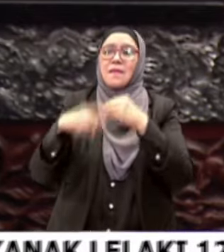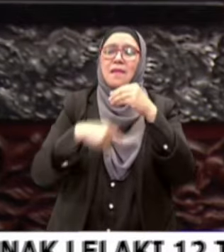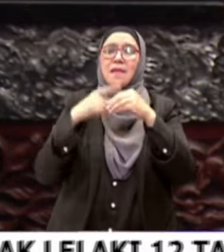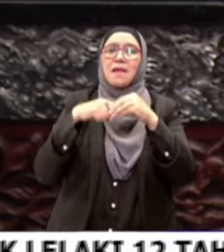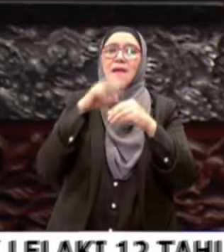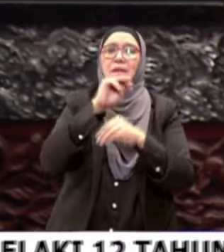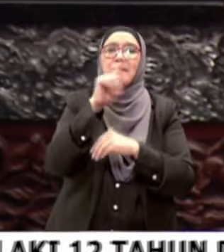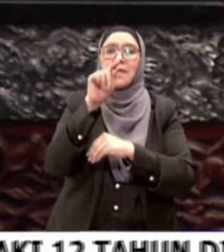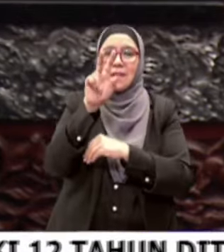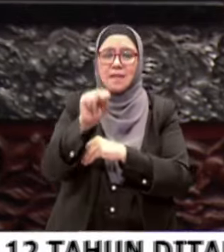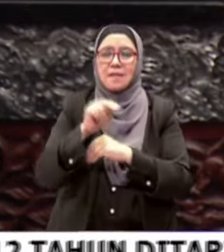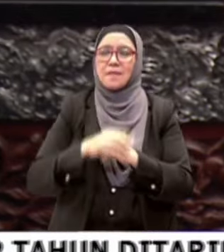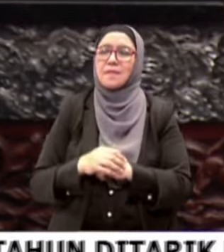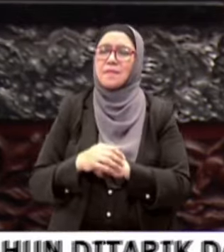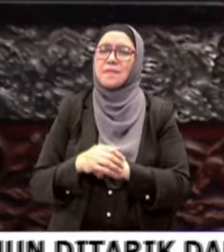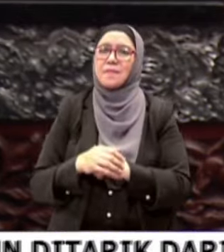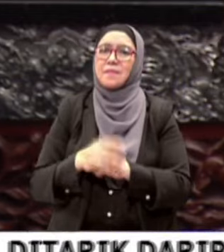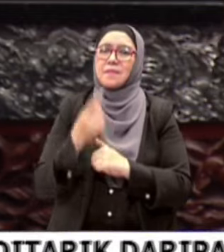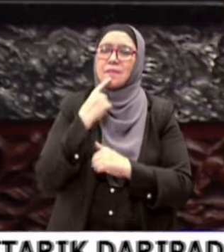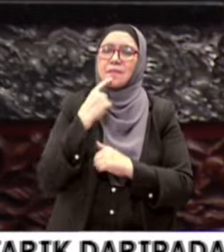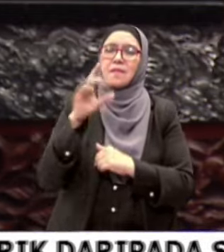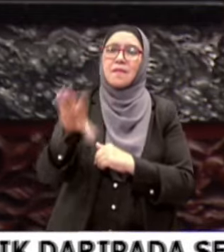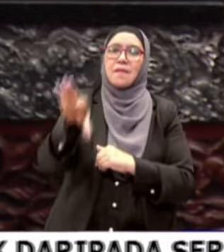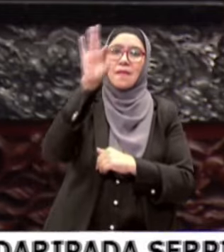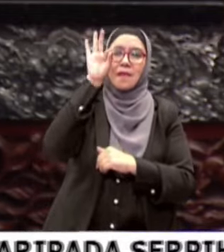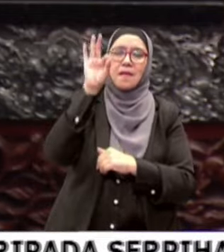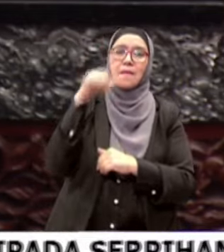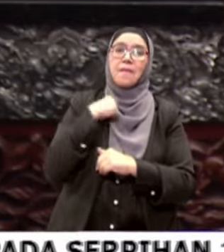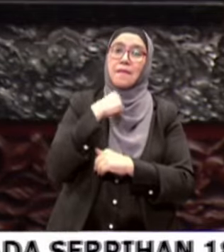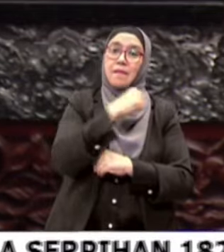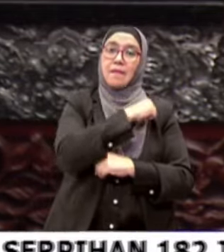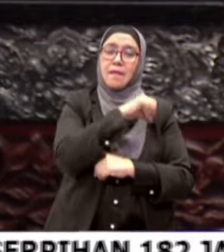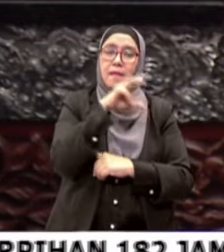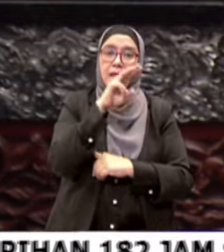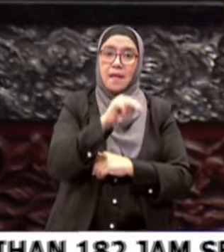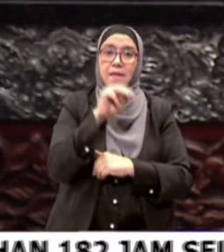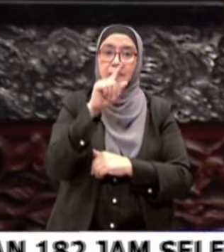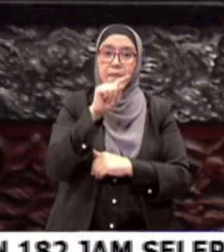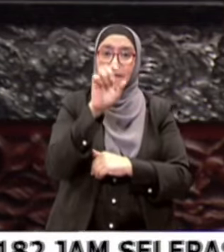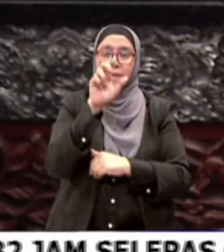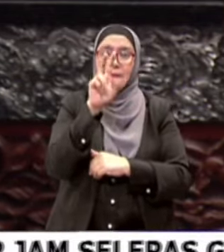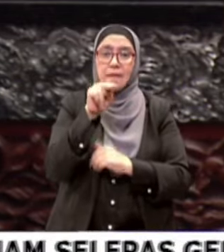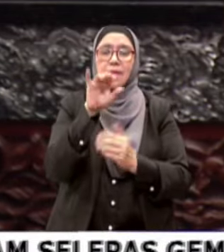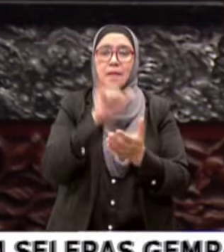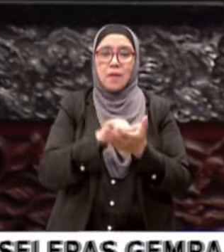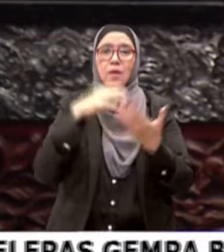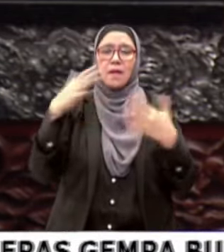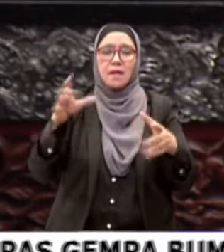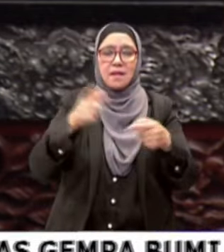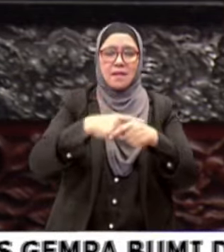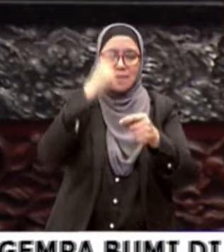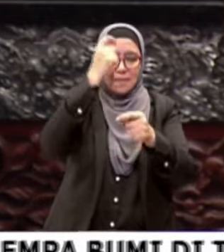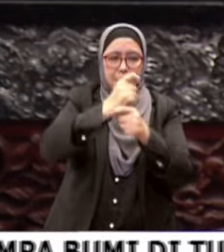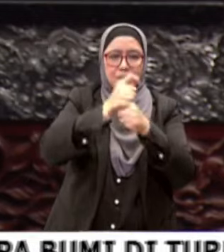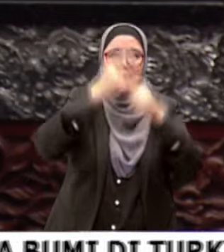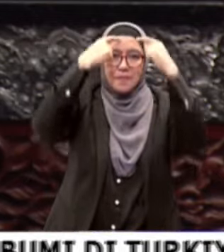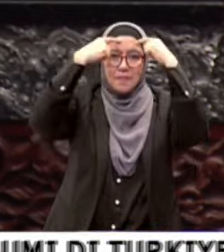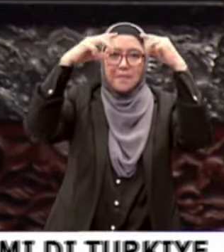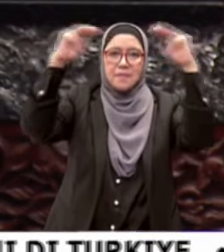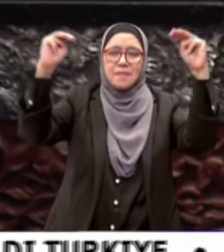keturunan pelantikan anggota-anggota dalam M10 akan ditentukan oleh Perdana Menteri